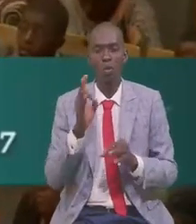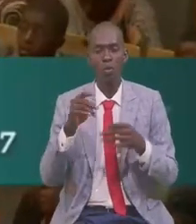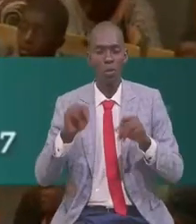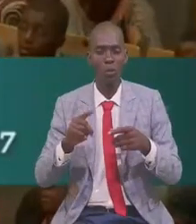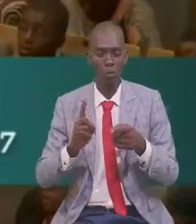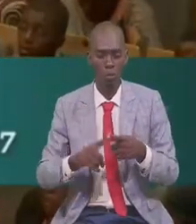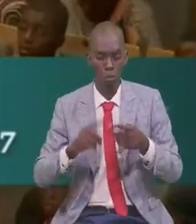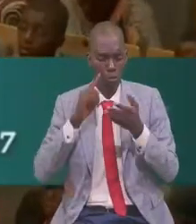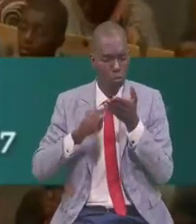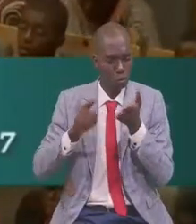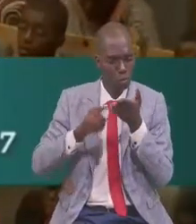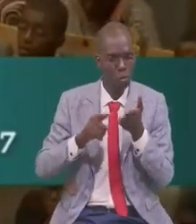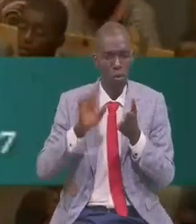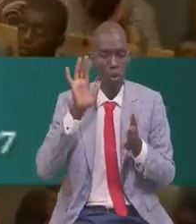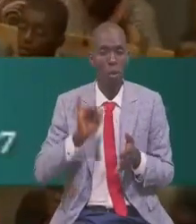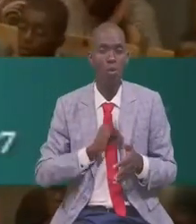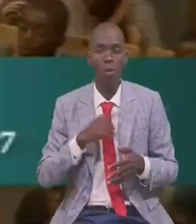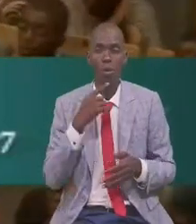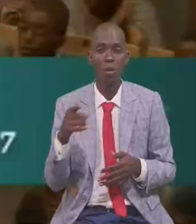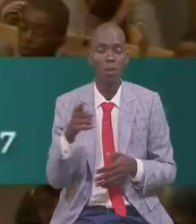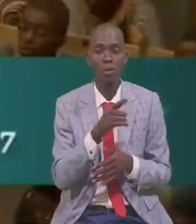Si tu n'expérimentes pas, ben tu le dis.